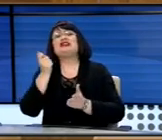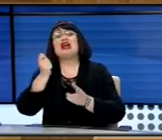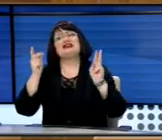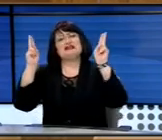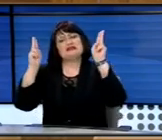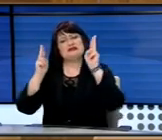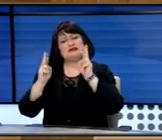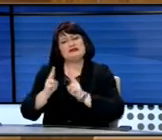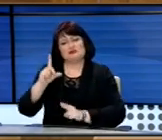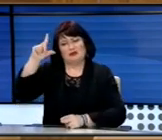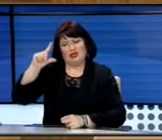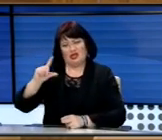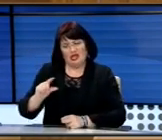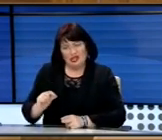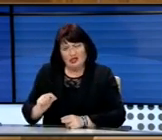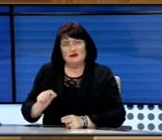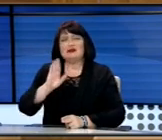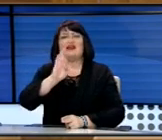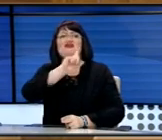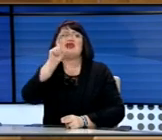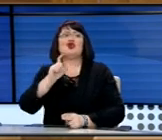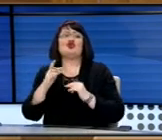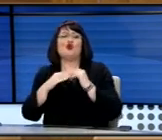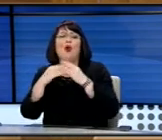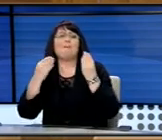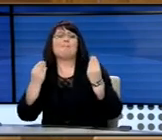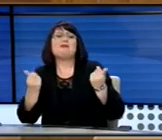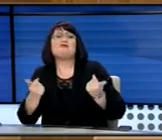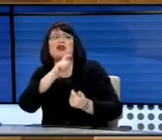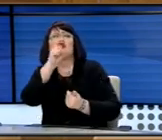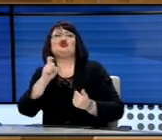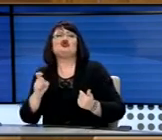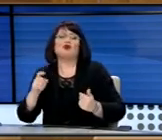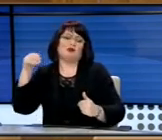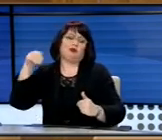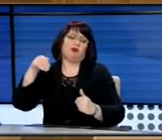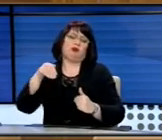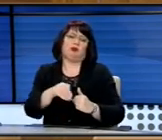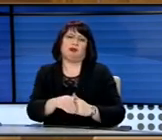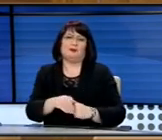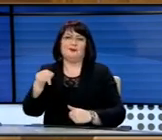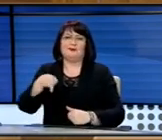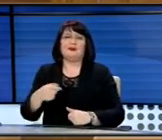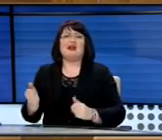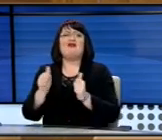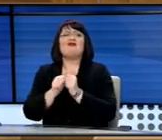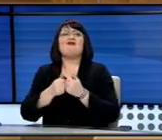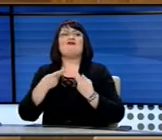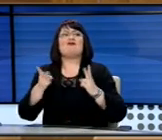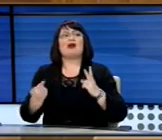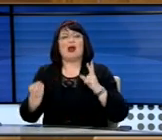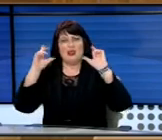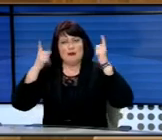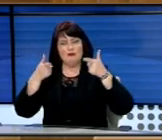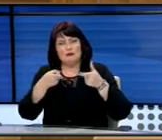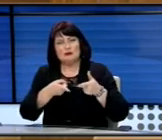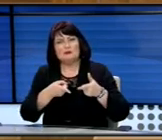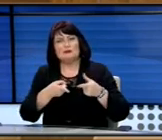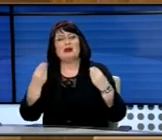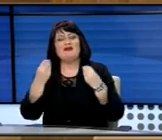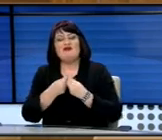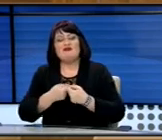σε κατακόρυφη πτώση του βιωτικού του επίπεδου. Σήμερα η φιλελεύθερη Νέα Δημοκρατία εφαρμόζει, όπως βλέπουμε, την